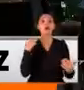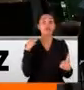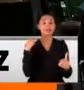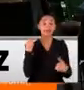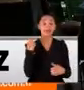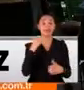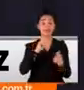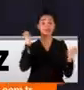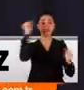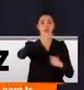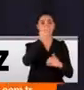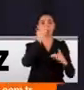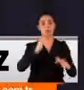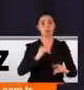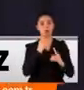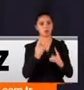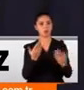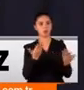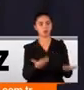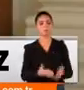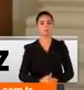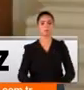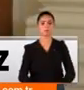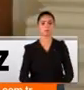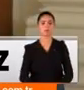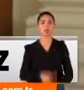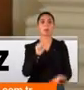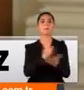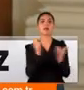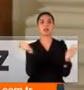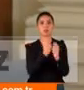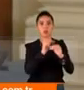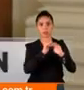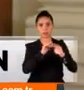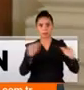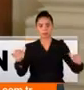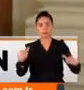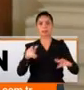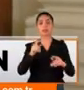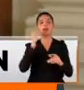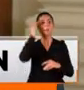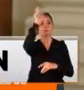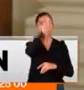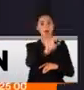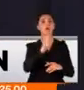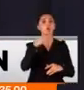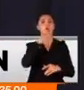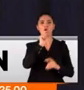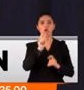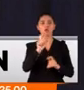saldırılar da bekliyor Pentagon. No, wait a minute. I'm asking you a question. Basın toplantısı biterken Biden zor sorulara